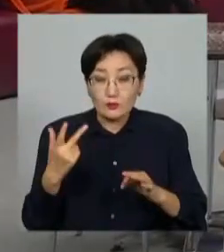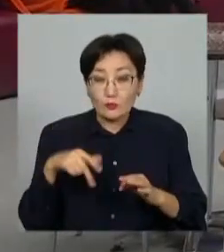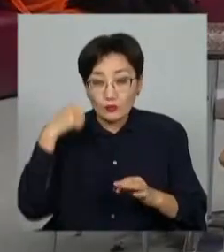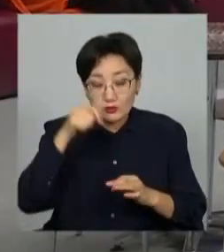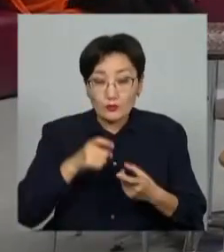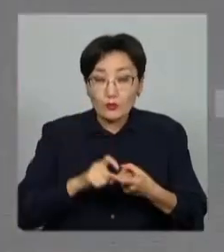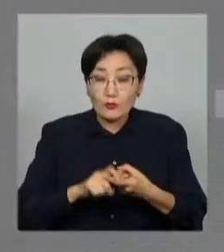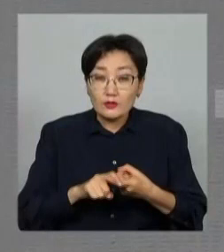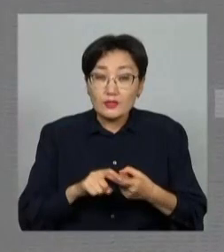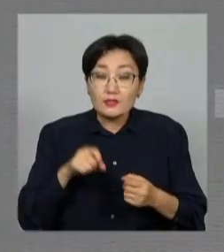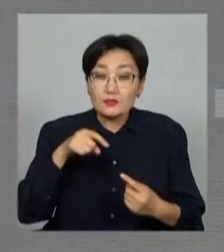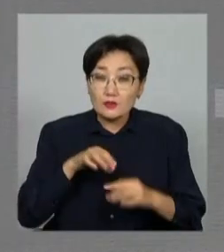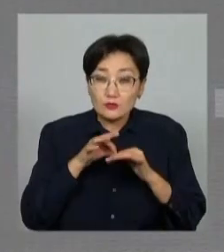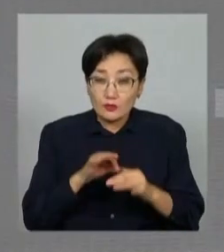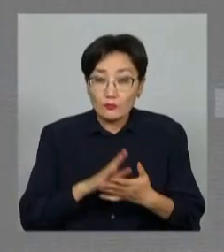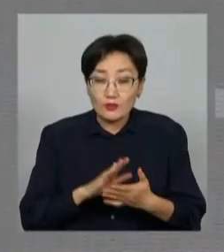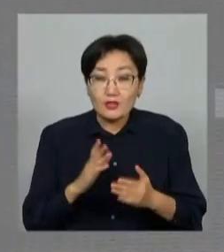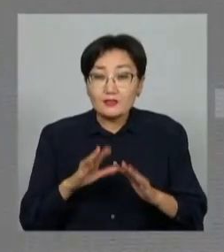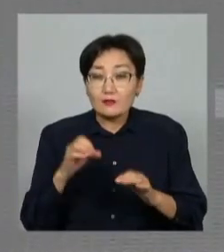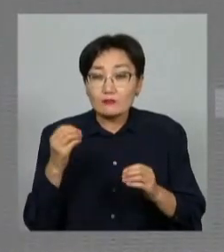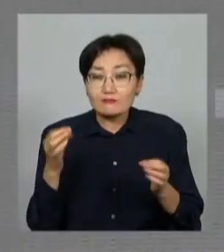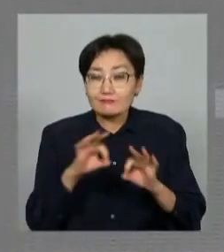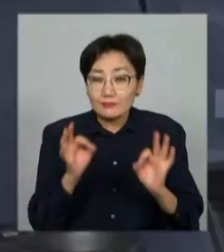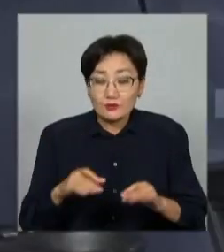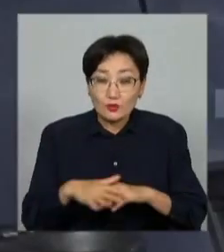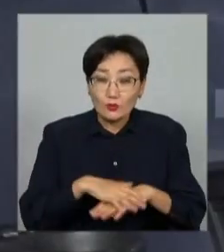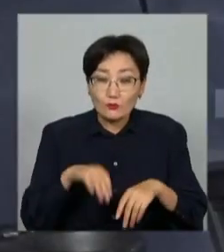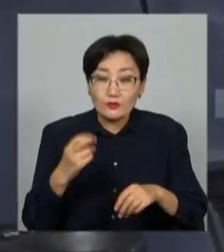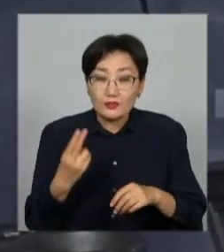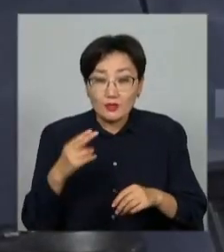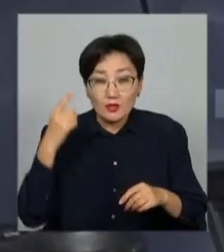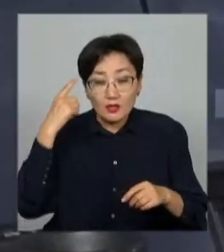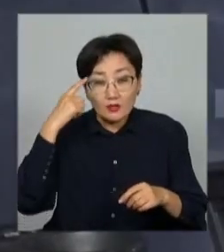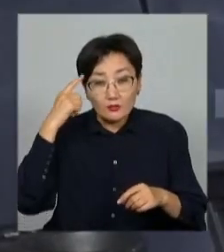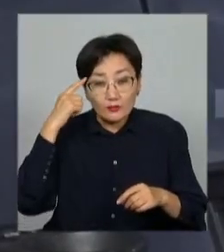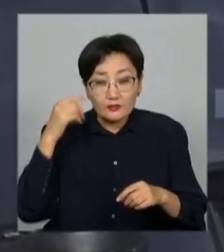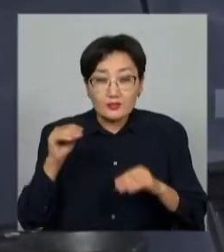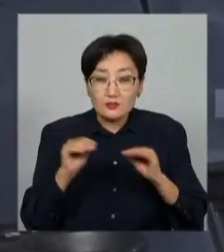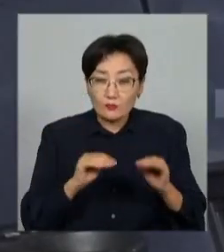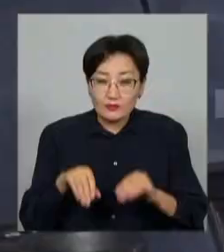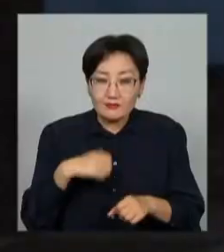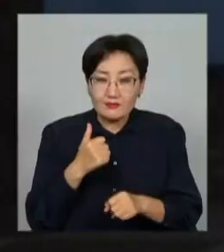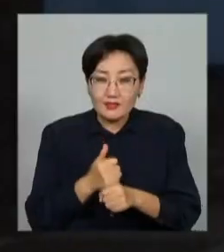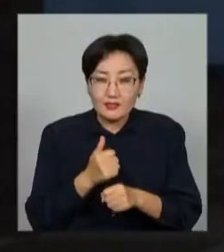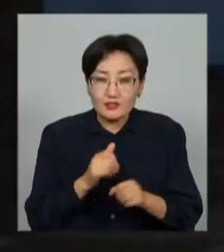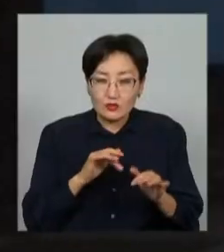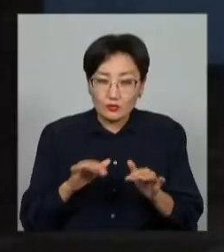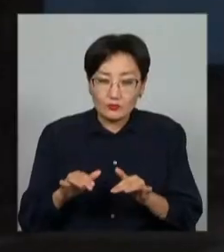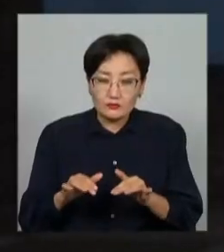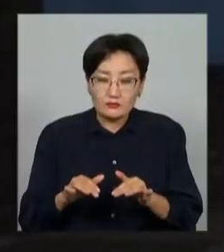жылдығына орайластырылған. Кино жай ғана өнер емес, ол қоғамдық ұлттық идеологияны қалыптастыратын негізгі құрал.